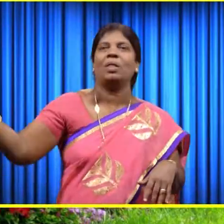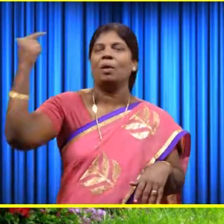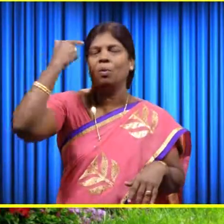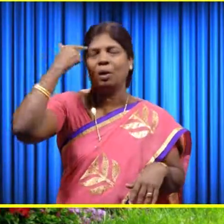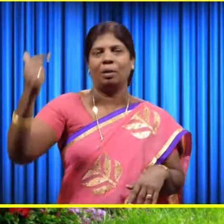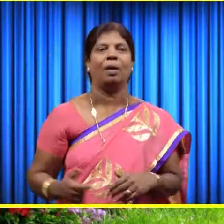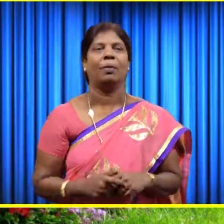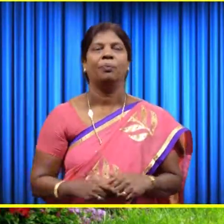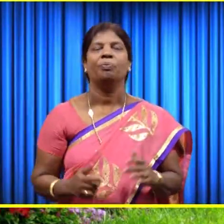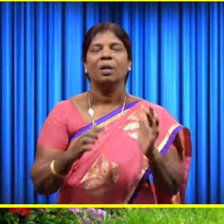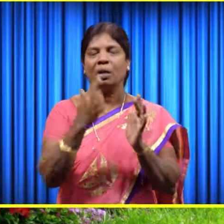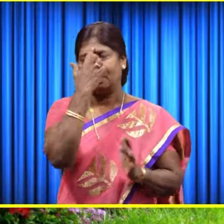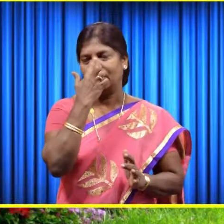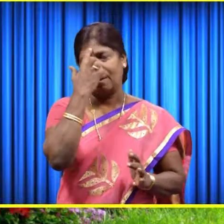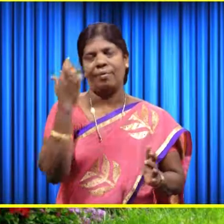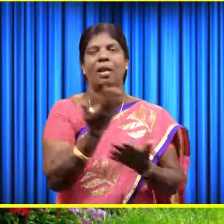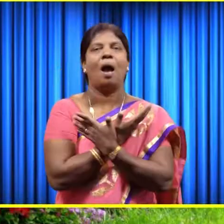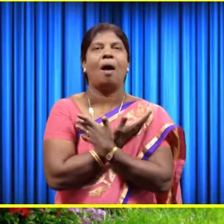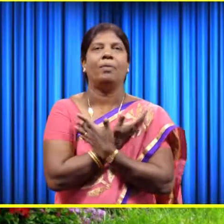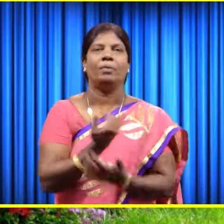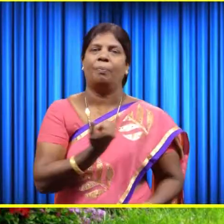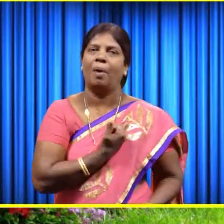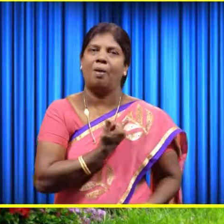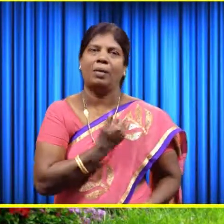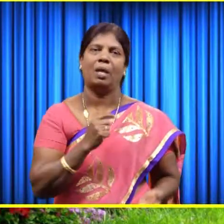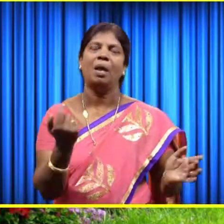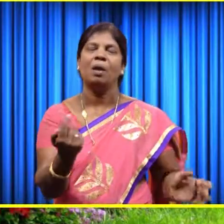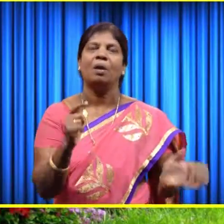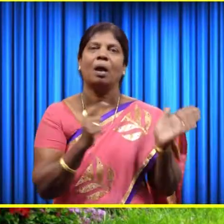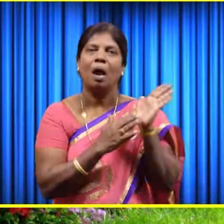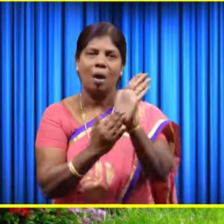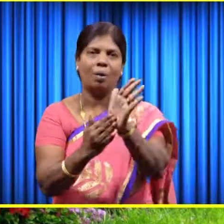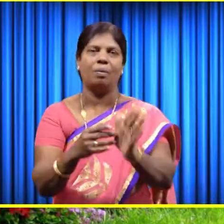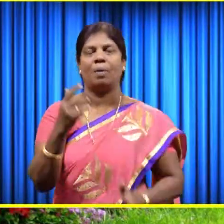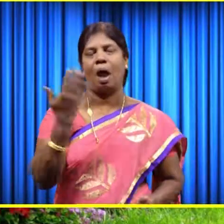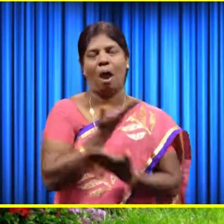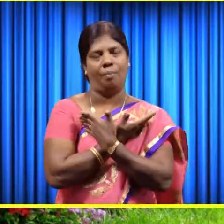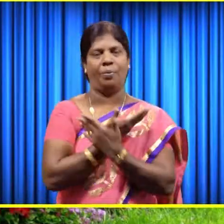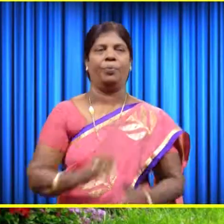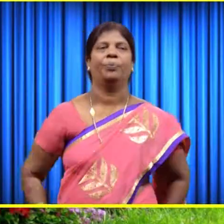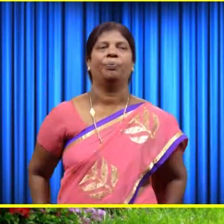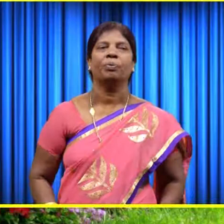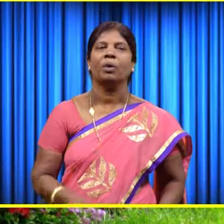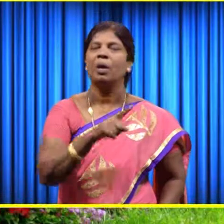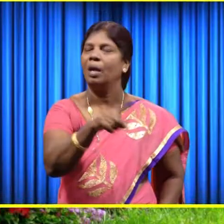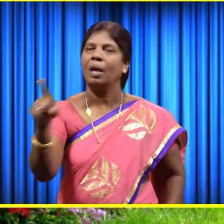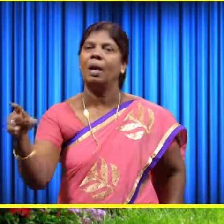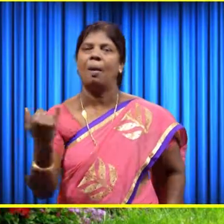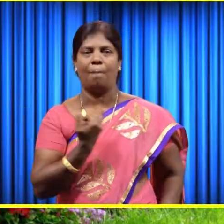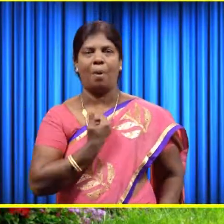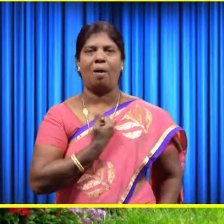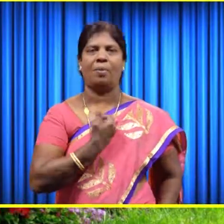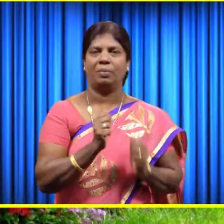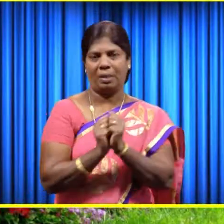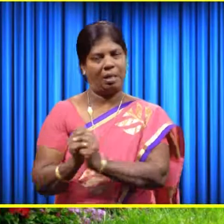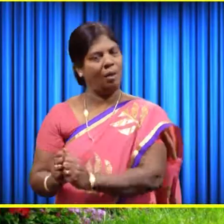உணர்த்தினார். கிறிஸ்துவின் அன்பு பாவத்தை உணர்த்தும் அன்பு. உணர்வீர்களா? நீங்கள் பாவி என்பதை